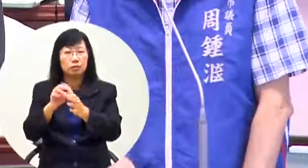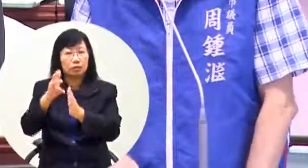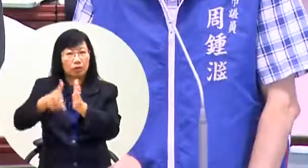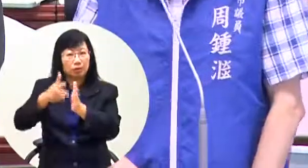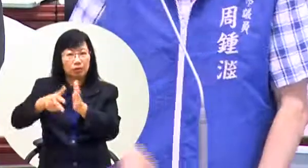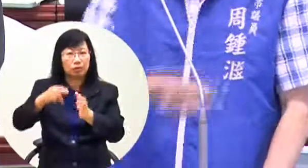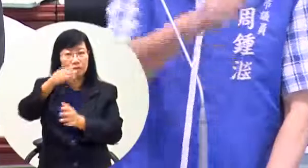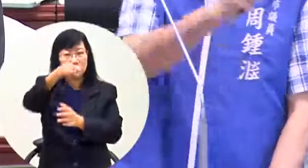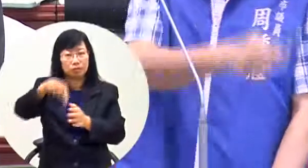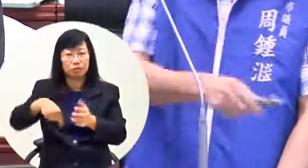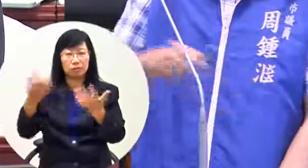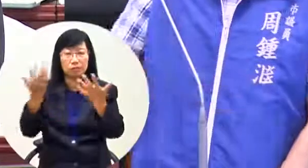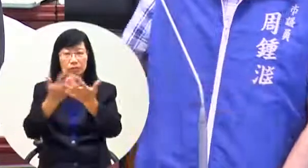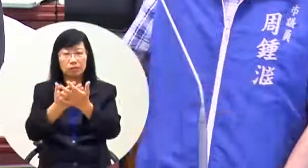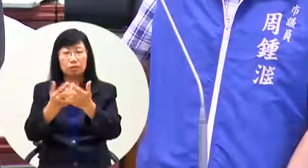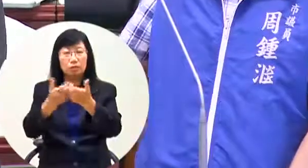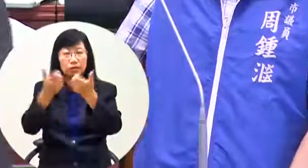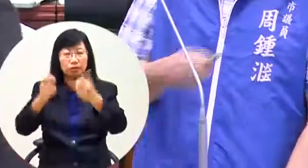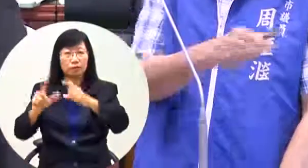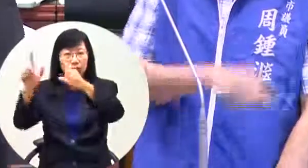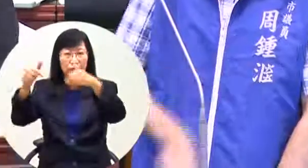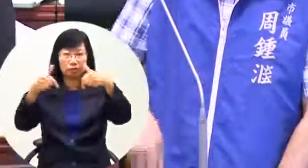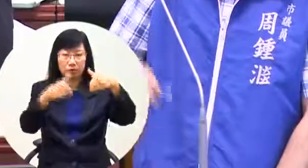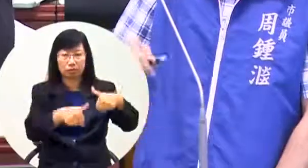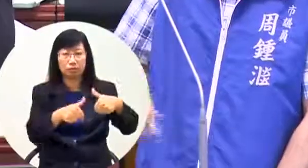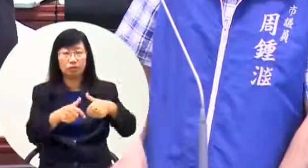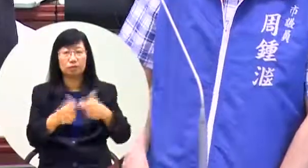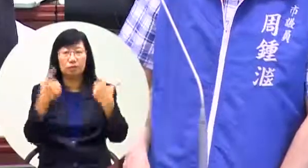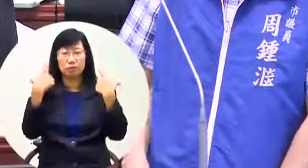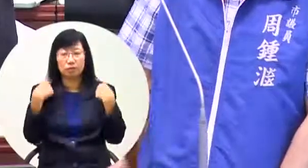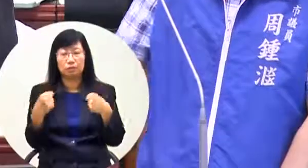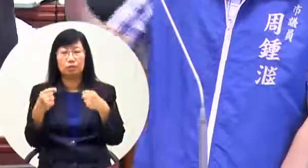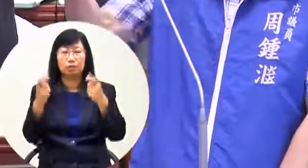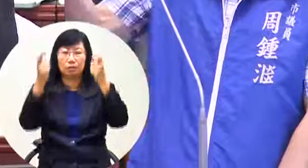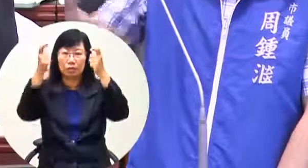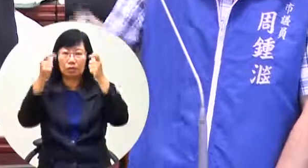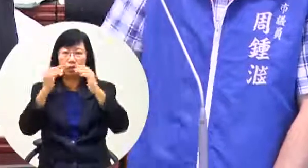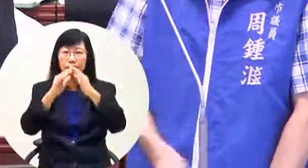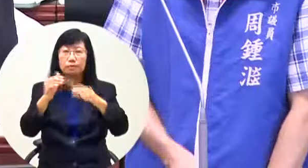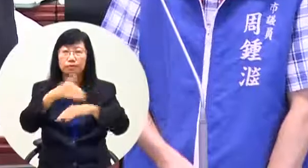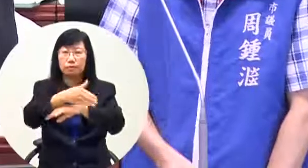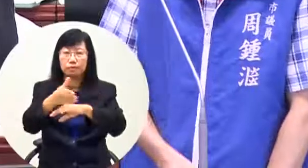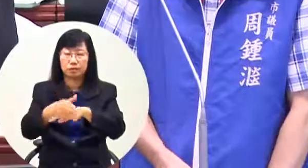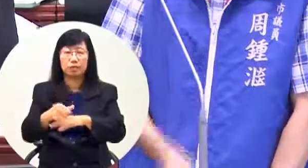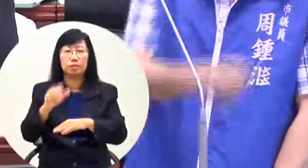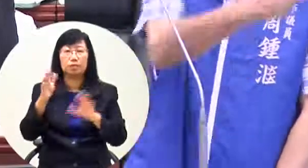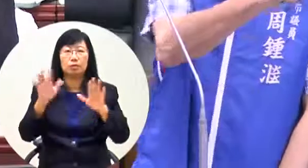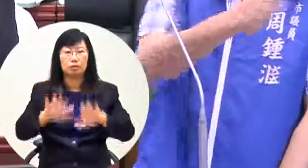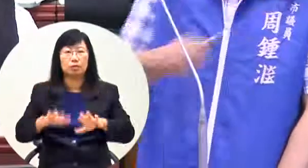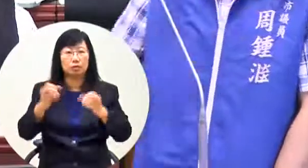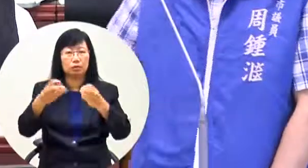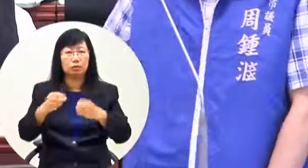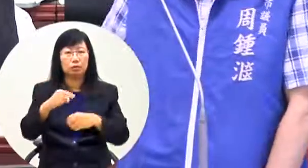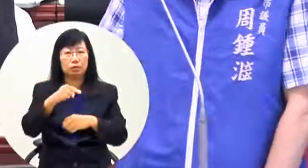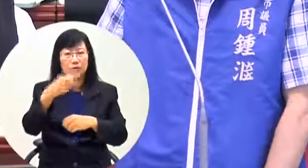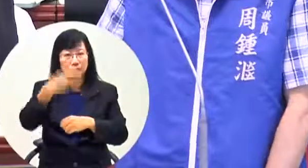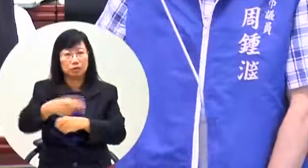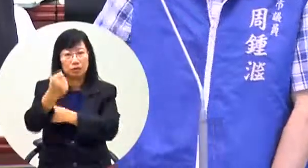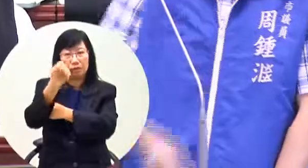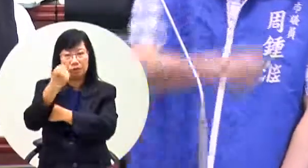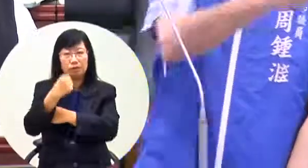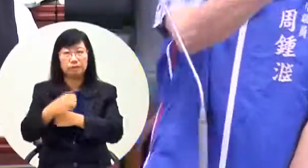情之外，原来高雄县跟高雄市，我跟大家讲的，就是这些你还要努力认真的，你这研讨会主委